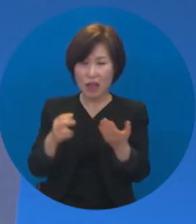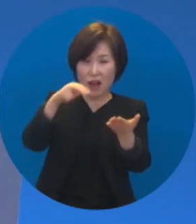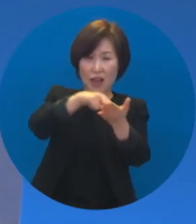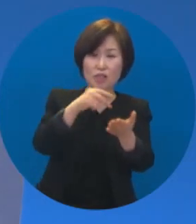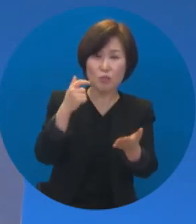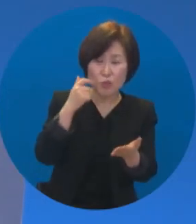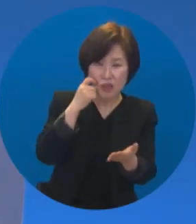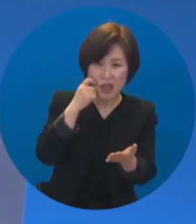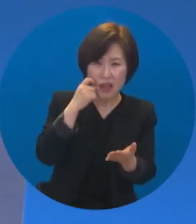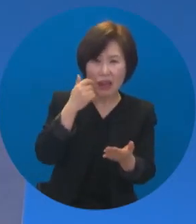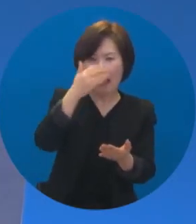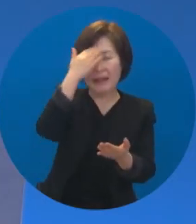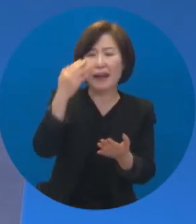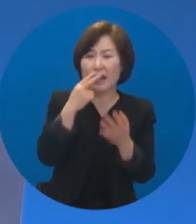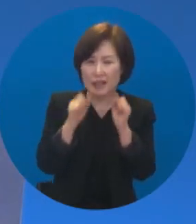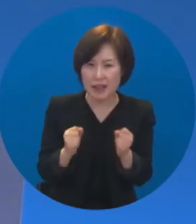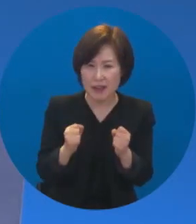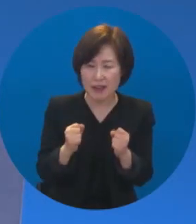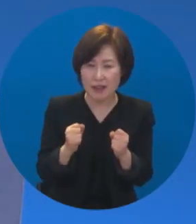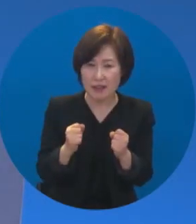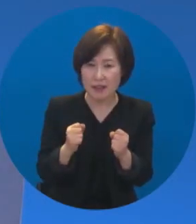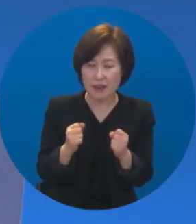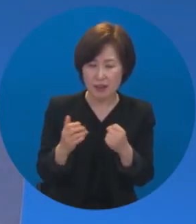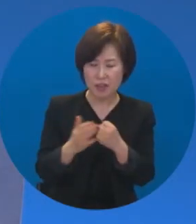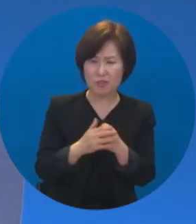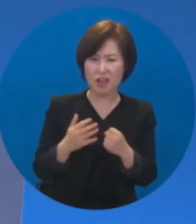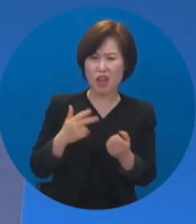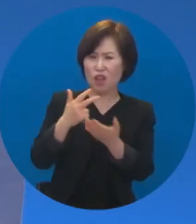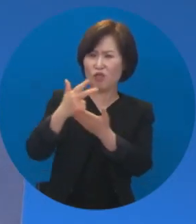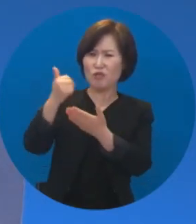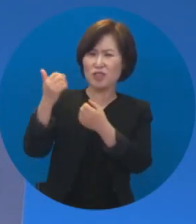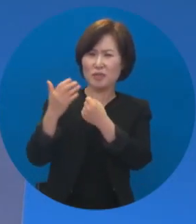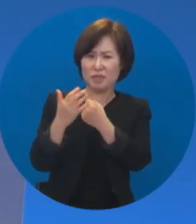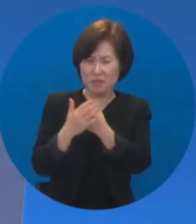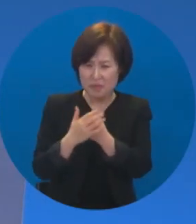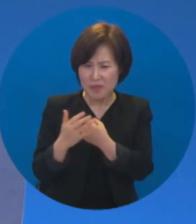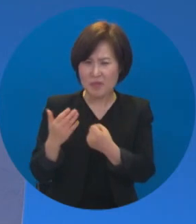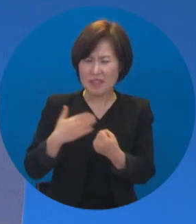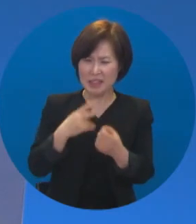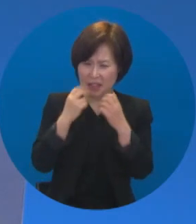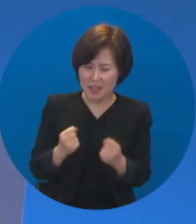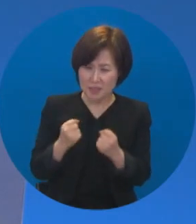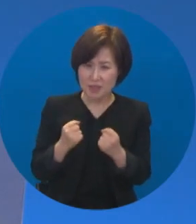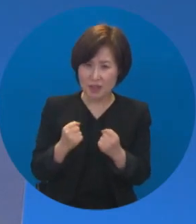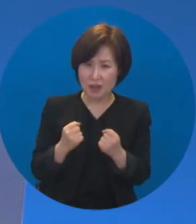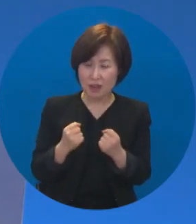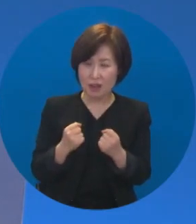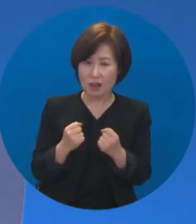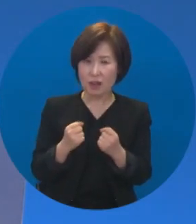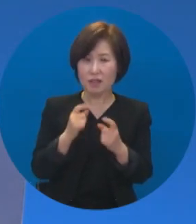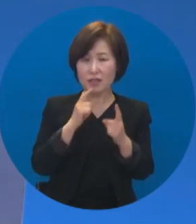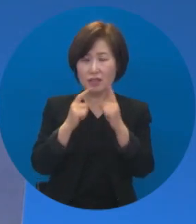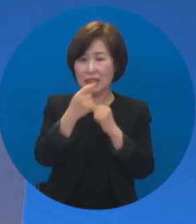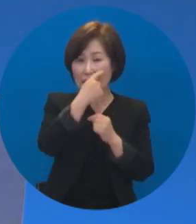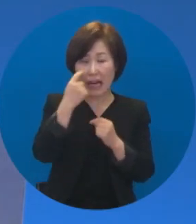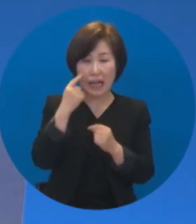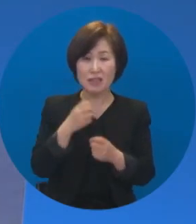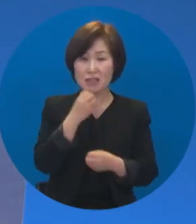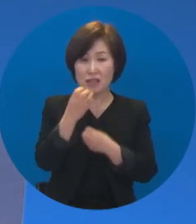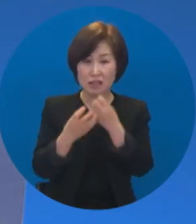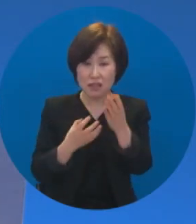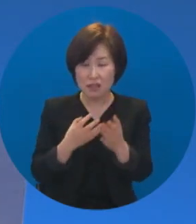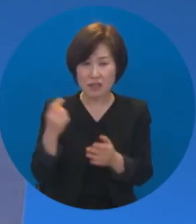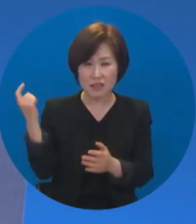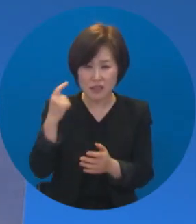거죠. 그 주님 덕분에 전 살았습니다 하면 교회에서 막 박수치고, 전 그걸 보면서 그러면 그